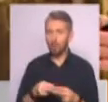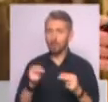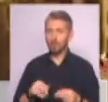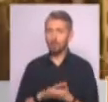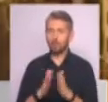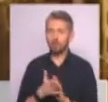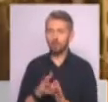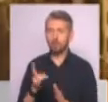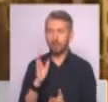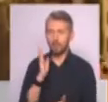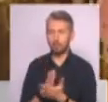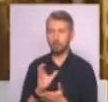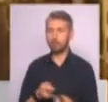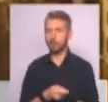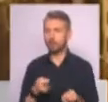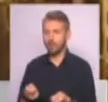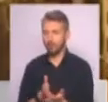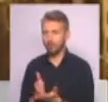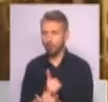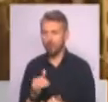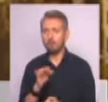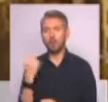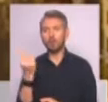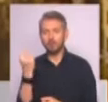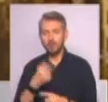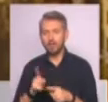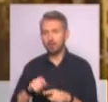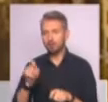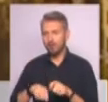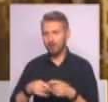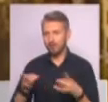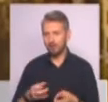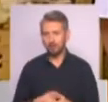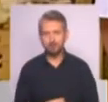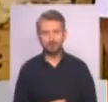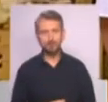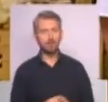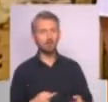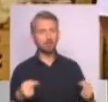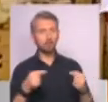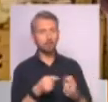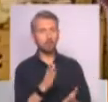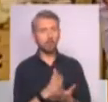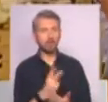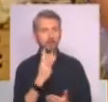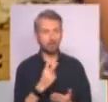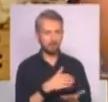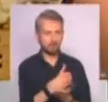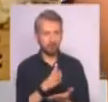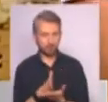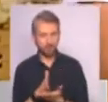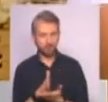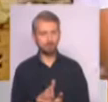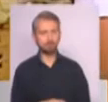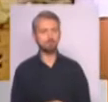договорів напряму з постачальниками послуг. І з приводу лічильників, які треба повіряти. Да. Відповідно, є два підходи.